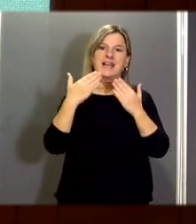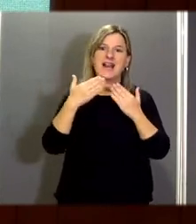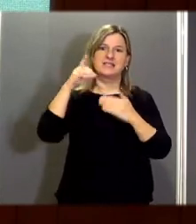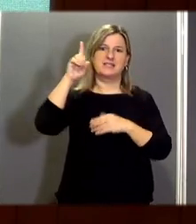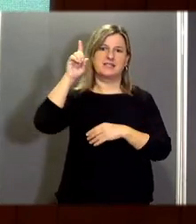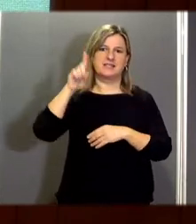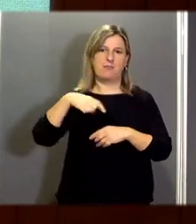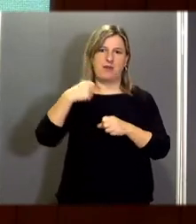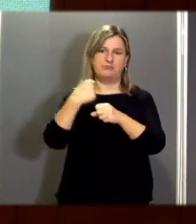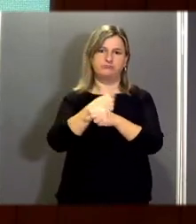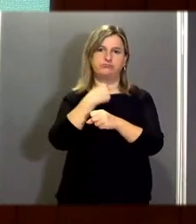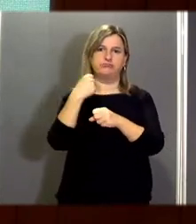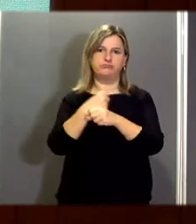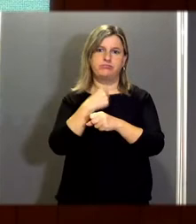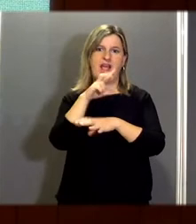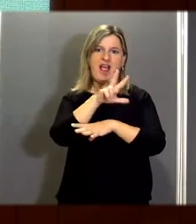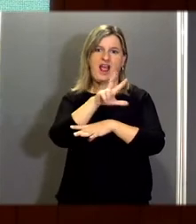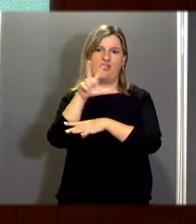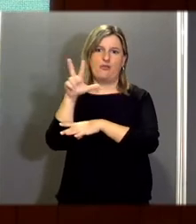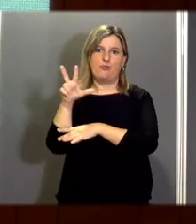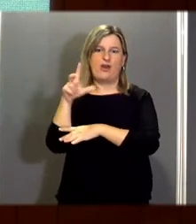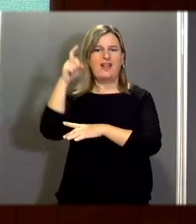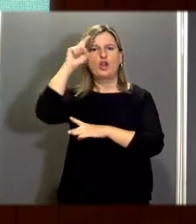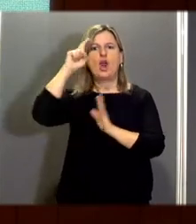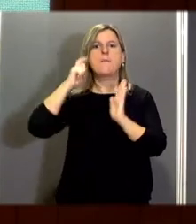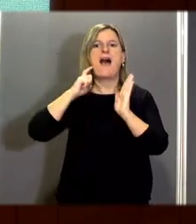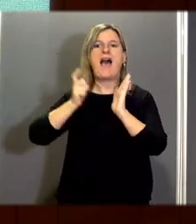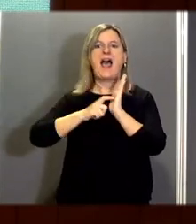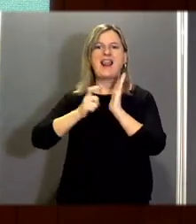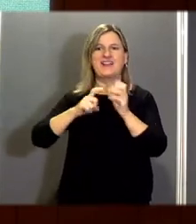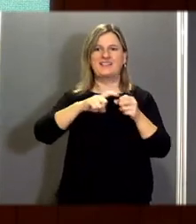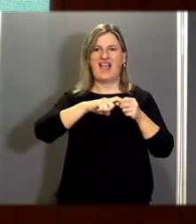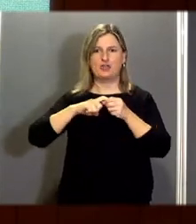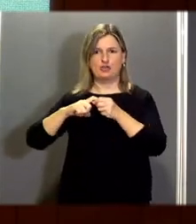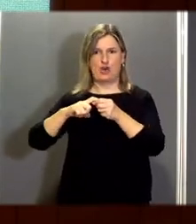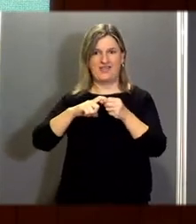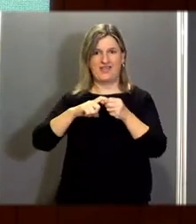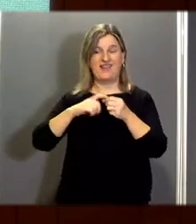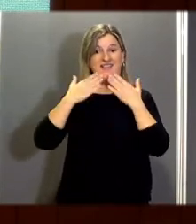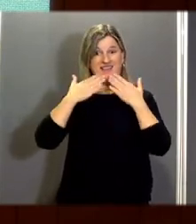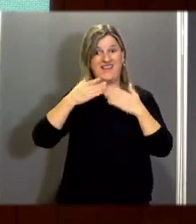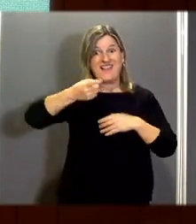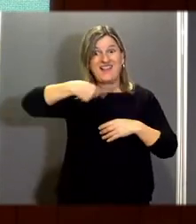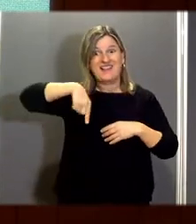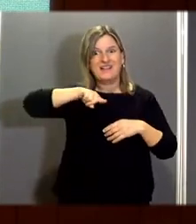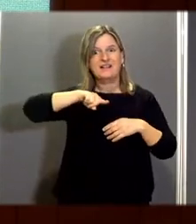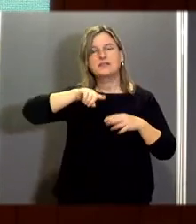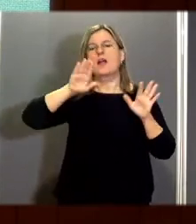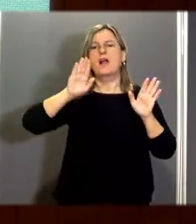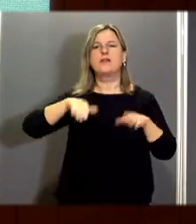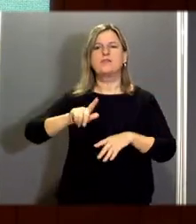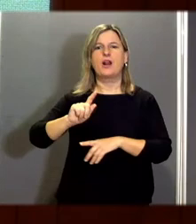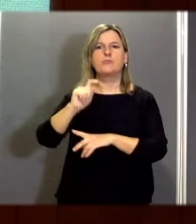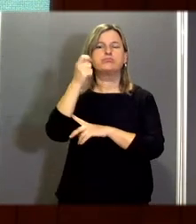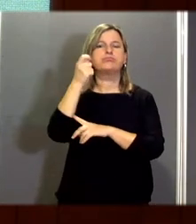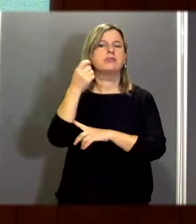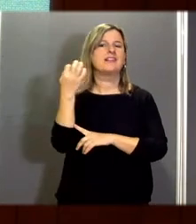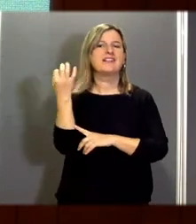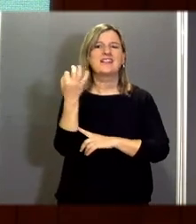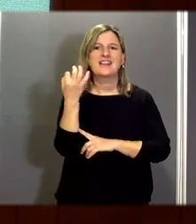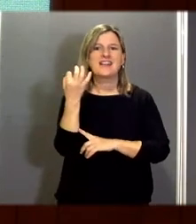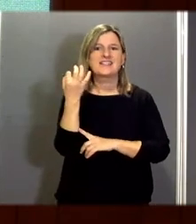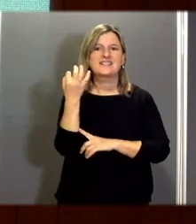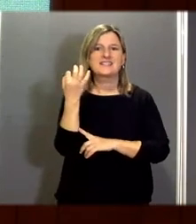a la immensa tasca dels advocats d'Alerta Solidària, vam aconseguir doncs, que